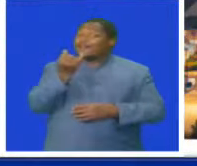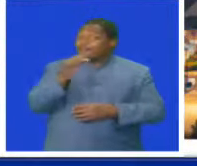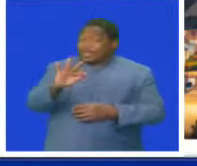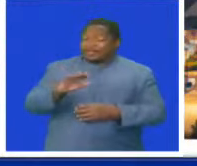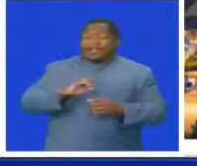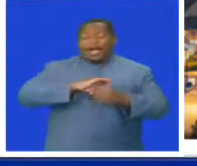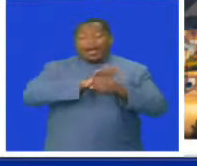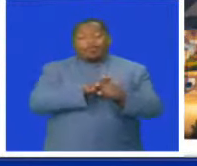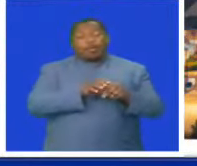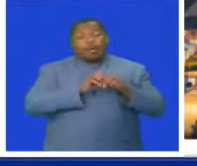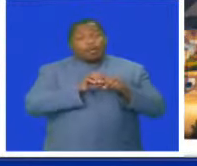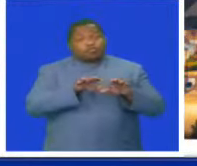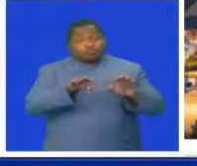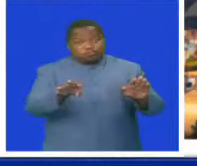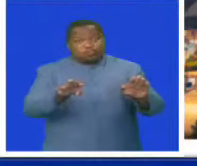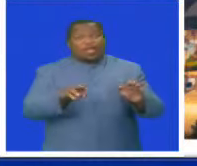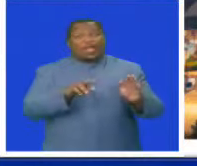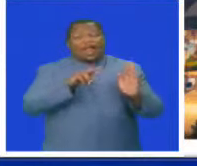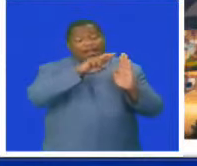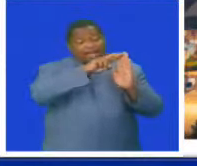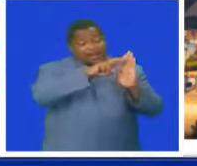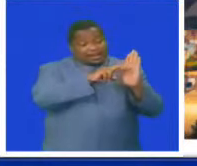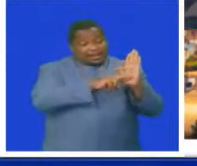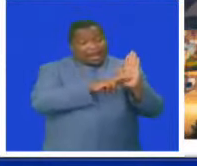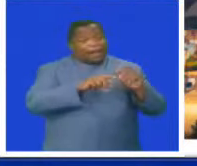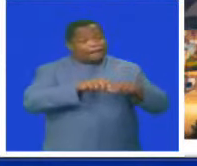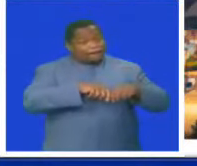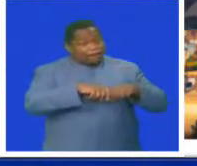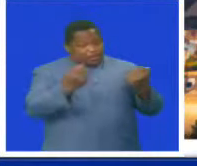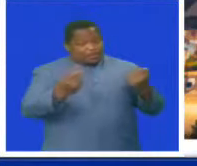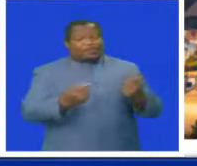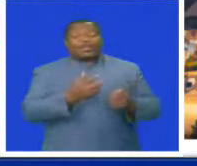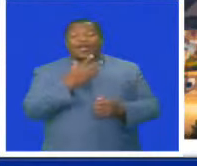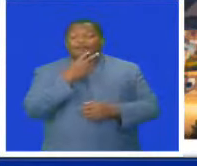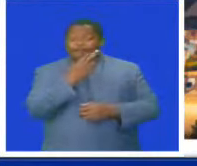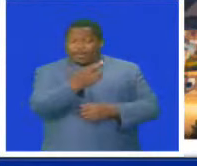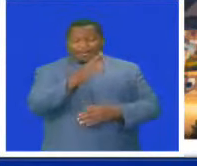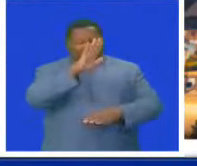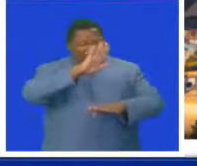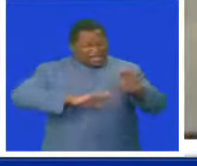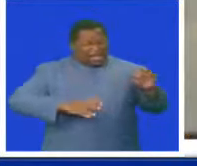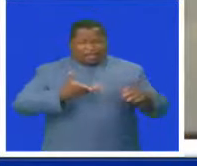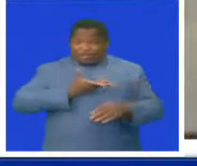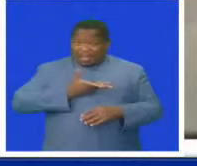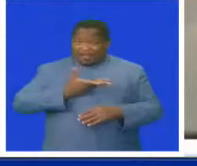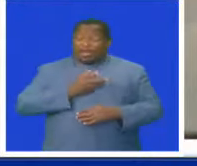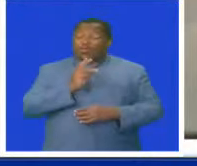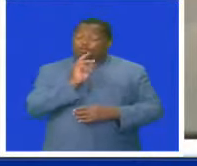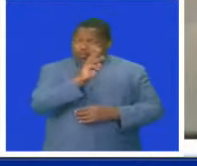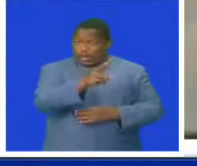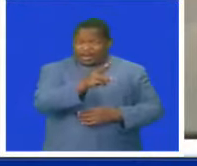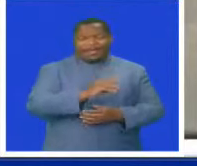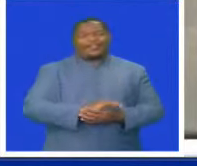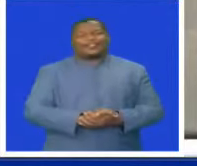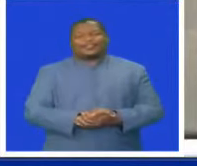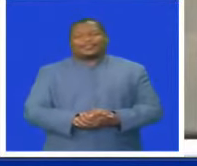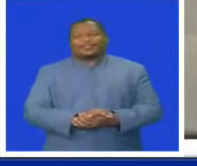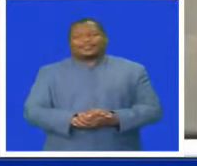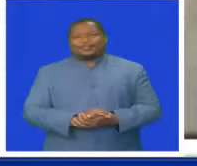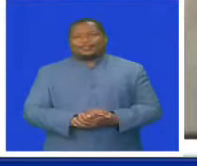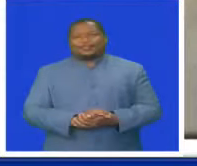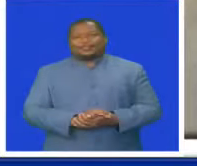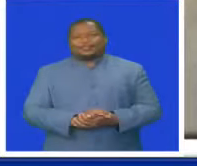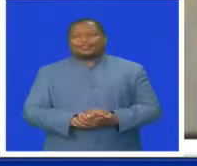emhlanganweni nebetindzaba emahhovisini etinduna tembuso eMbabane. Akhuluma emhlanganweni nebetindzaba emahhovisini